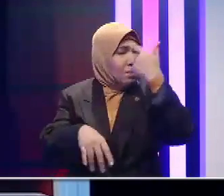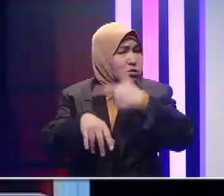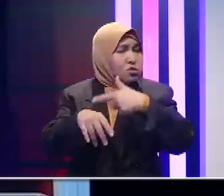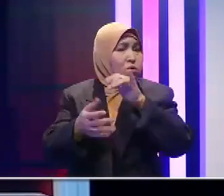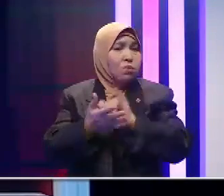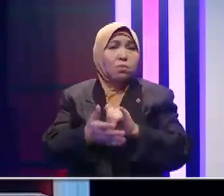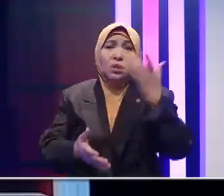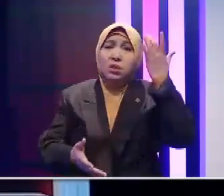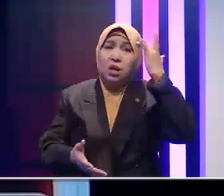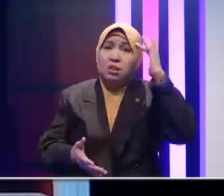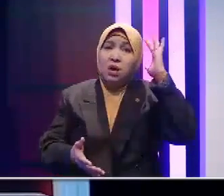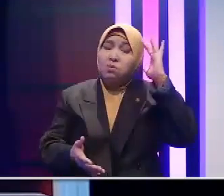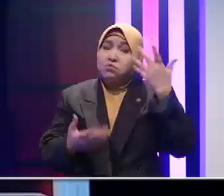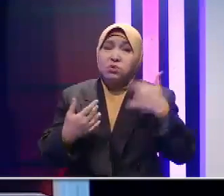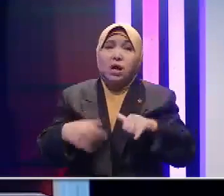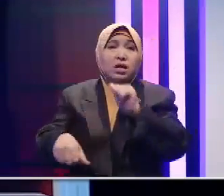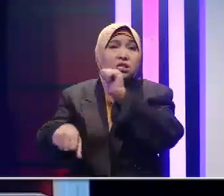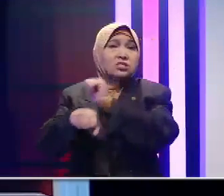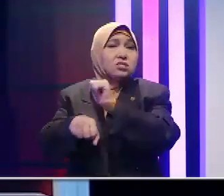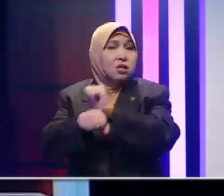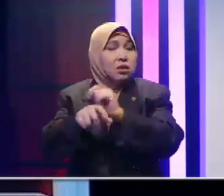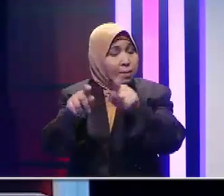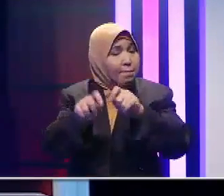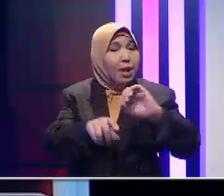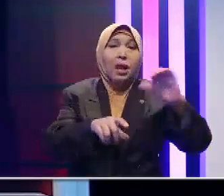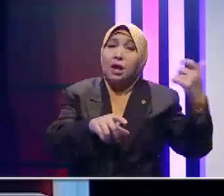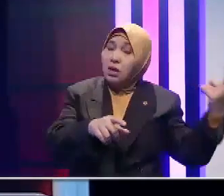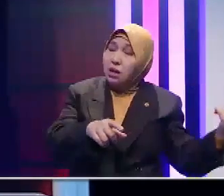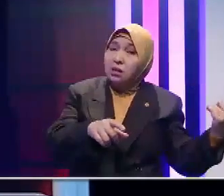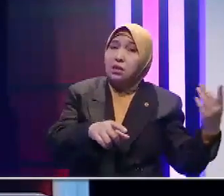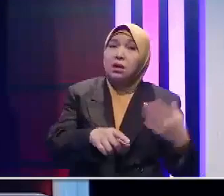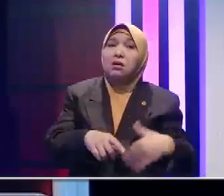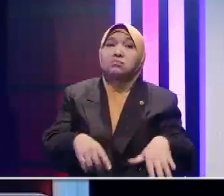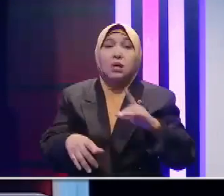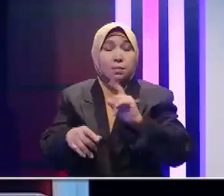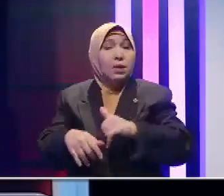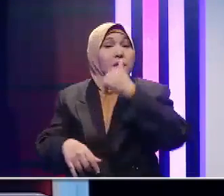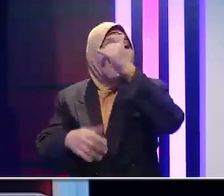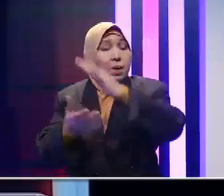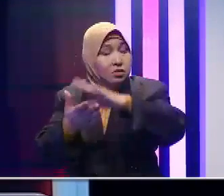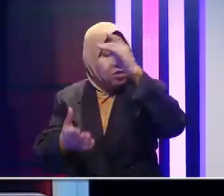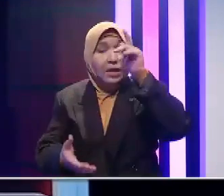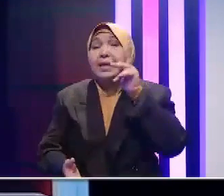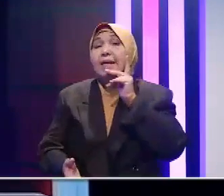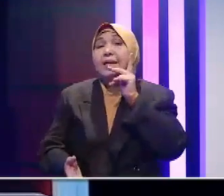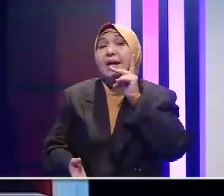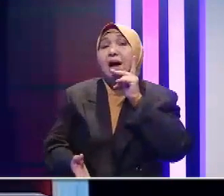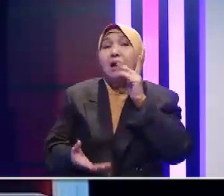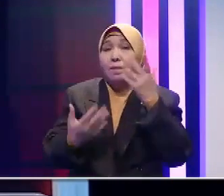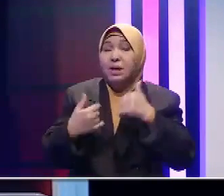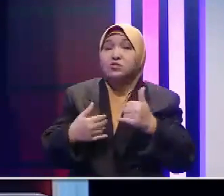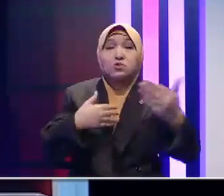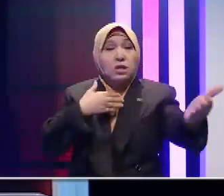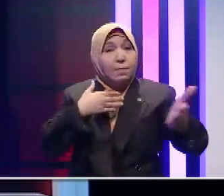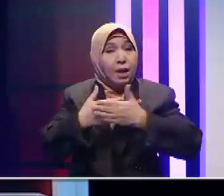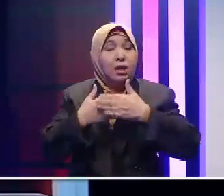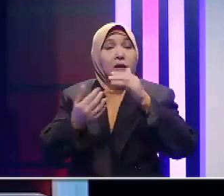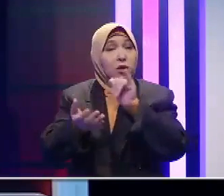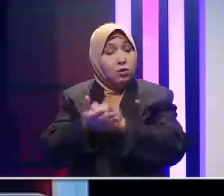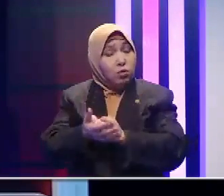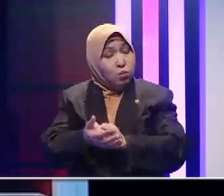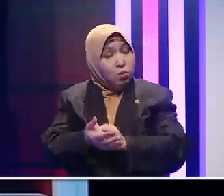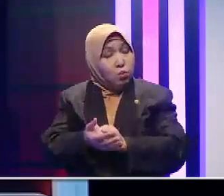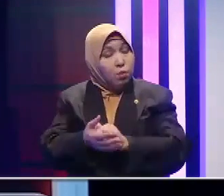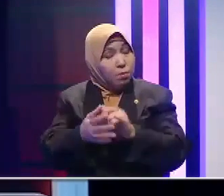pergi diam-diam. Saya kata dah kerja tempat lain apa semua kan. Saya pergi belajar di Kedah dan kemudiannya saya balik-balik tu, perkara